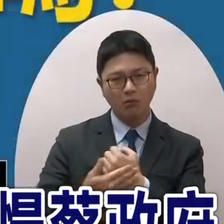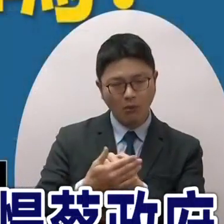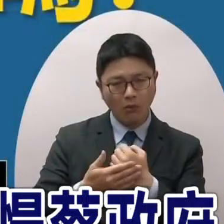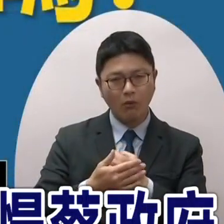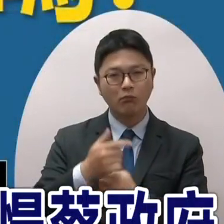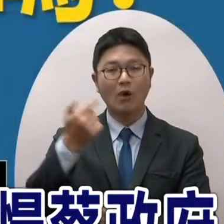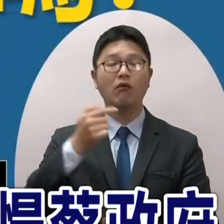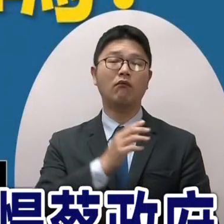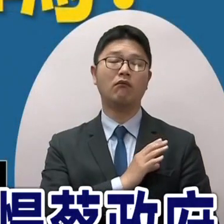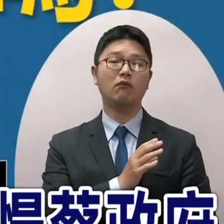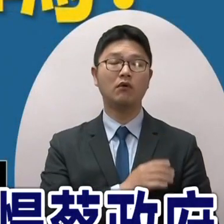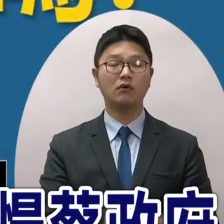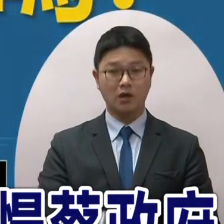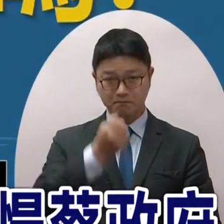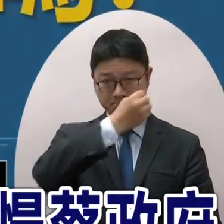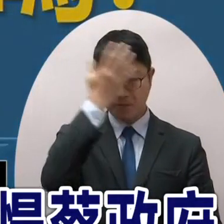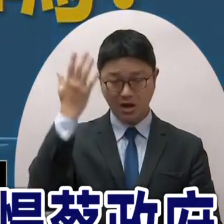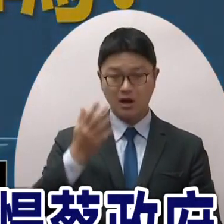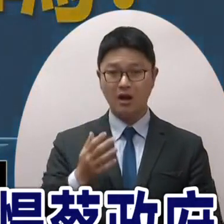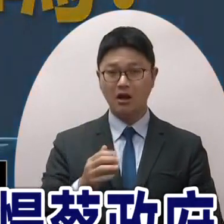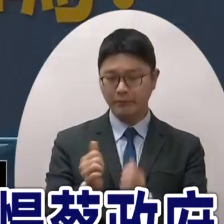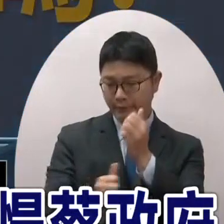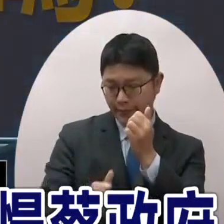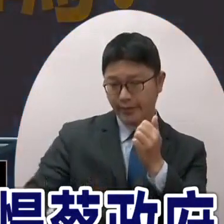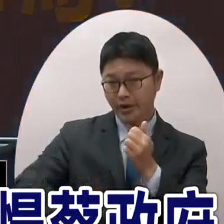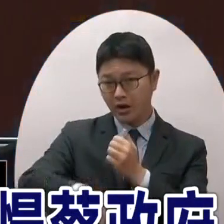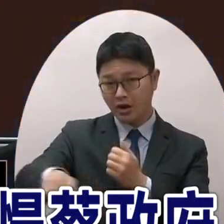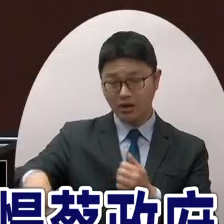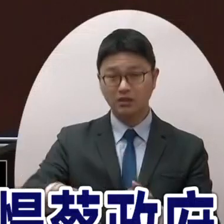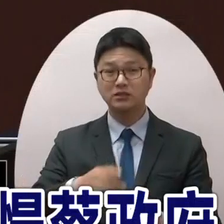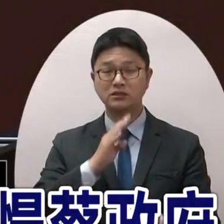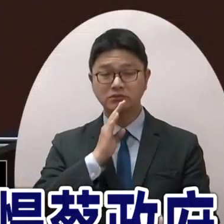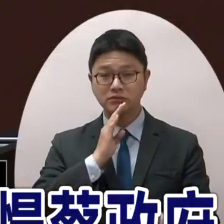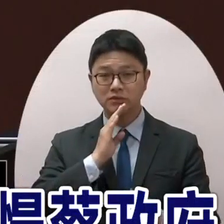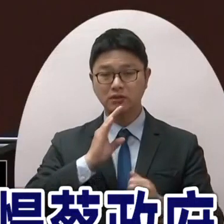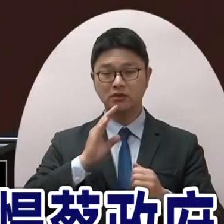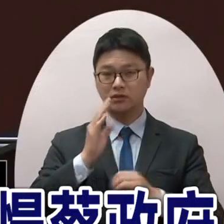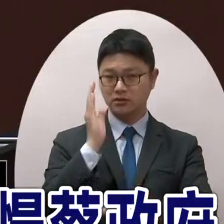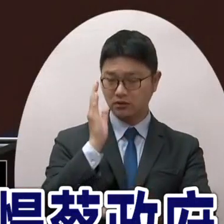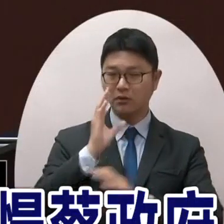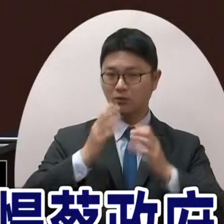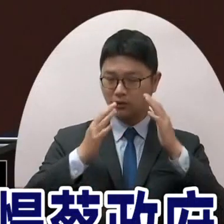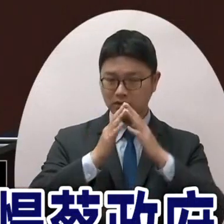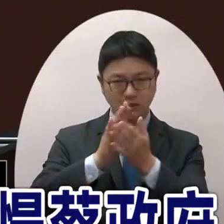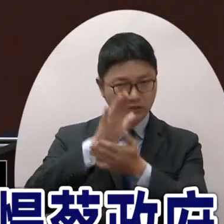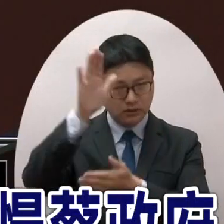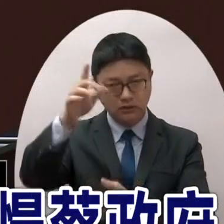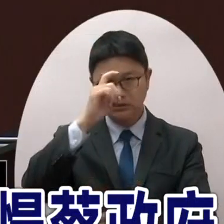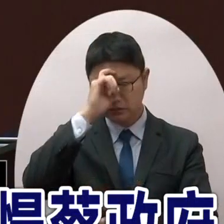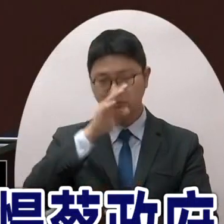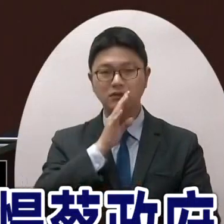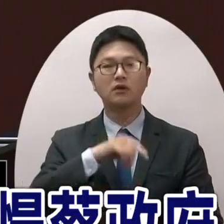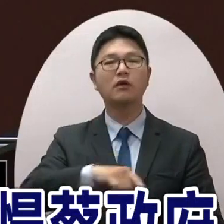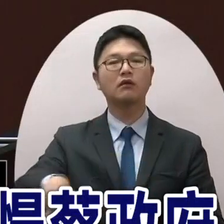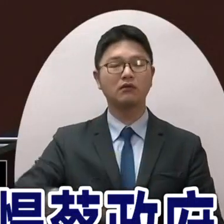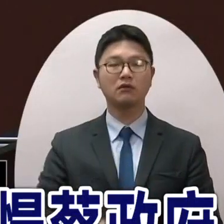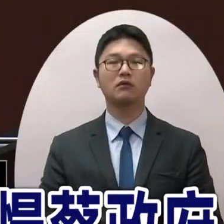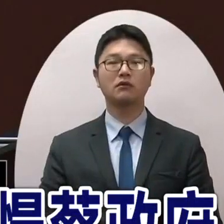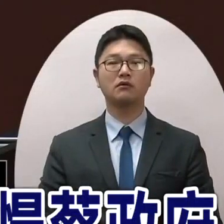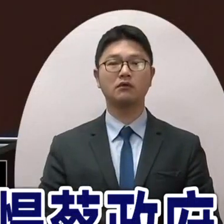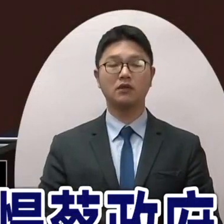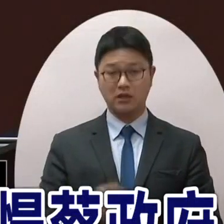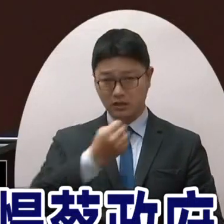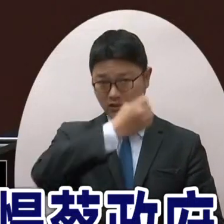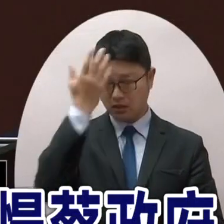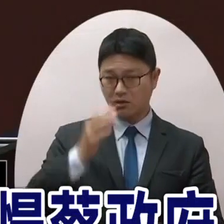为年轻人，我们的下一代就是国家未来的一个希望，国家的未来需要我们的